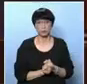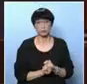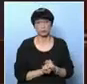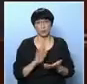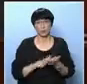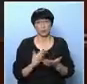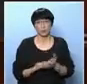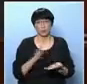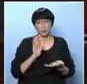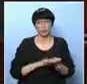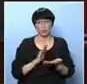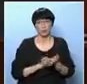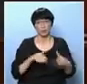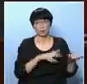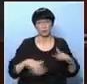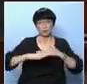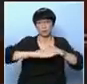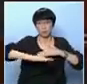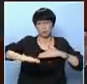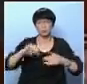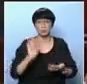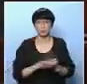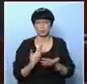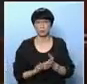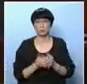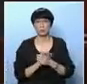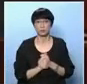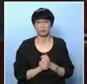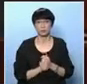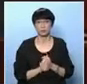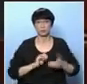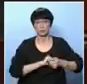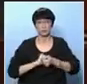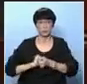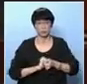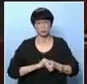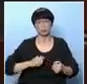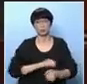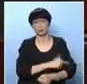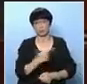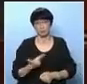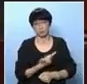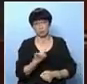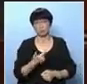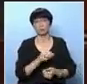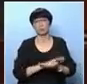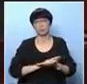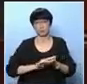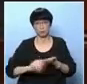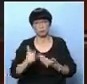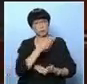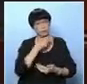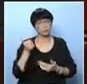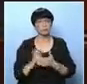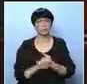但我就赞成都是填海。不过我哋双管齐下，将大屿山做靓佢。如果我要发展大屿山呢，